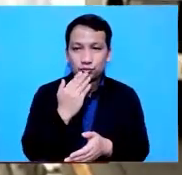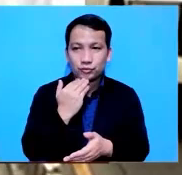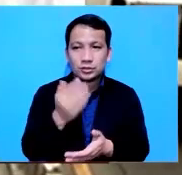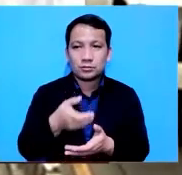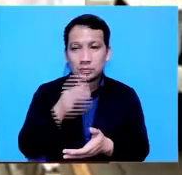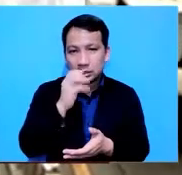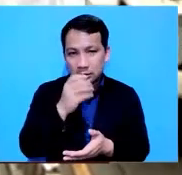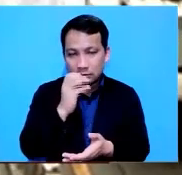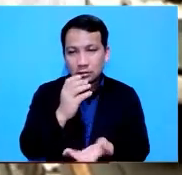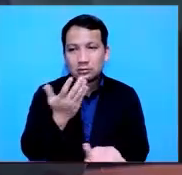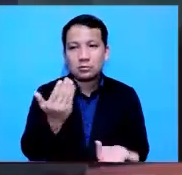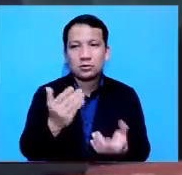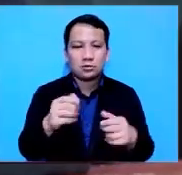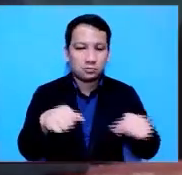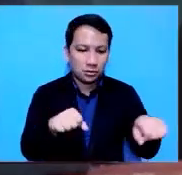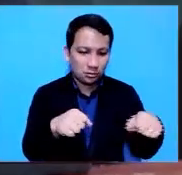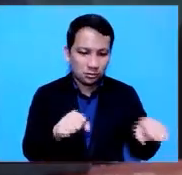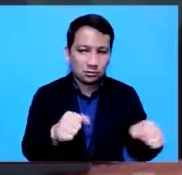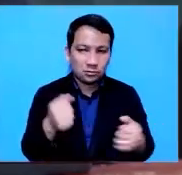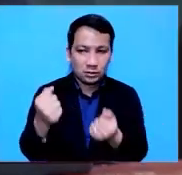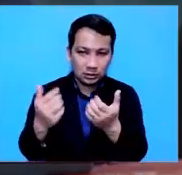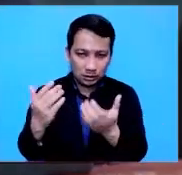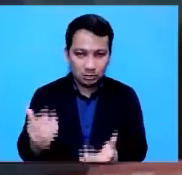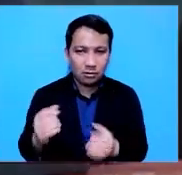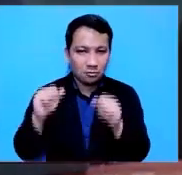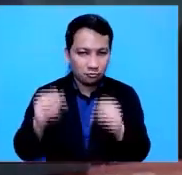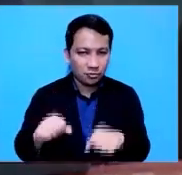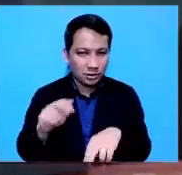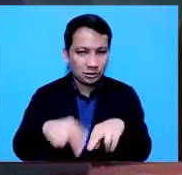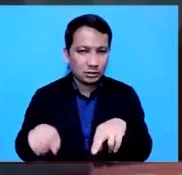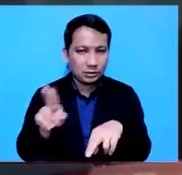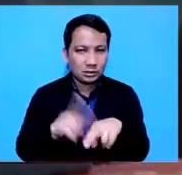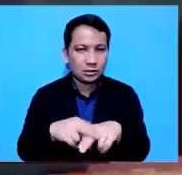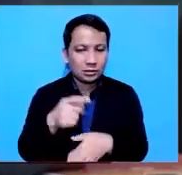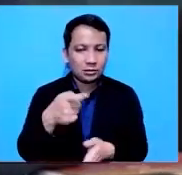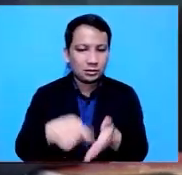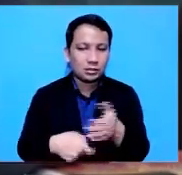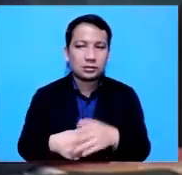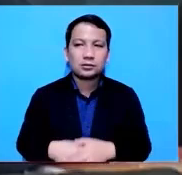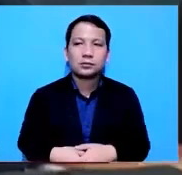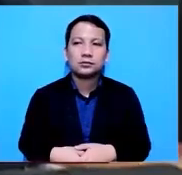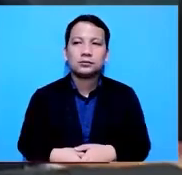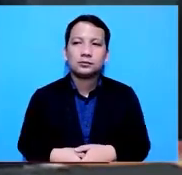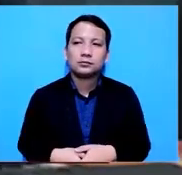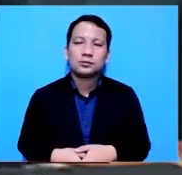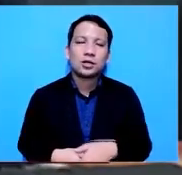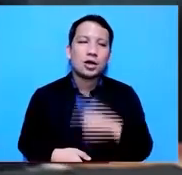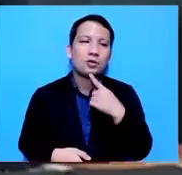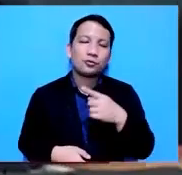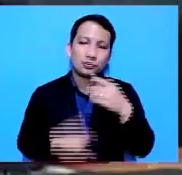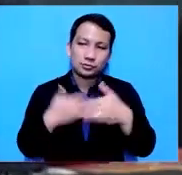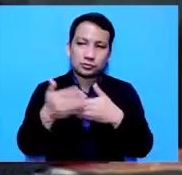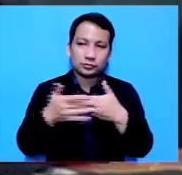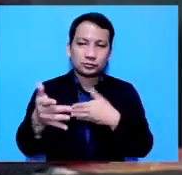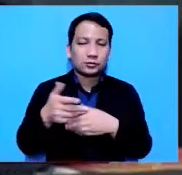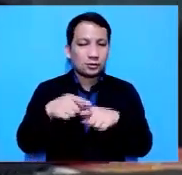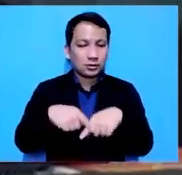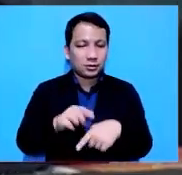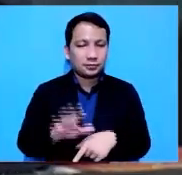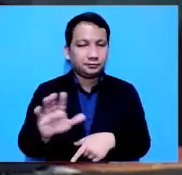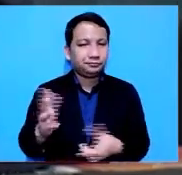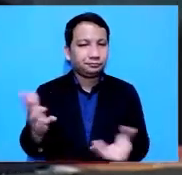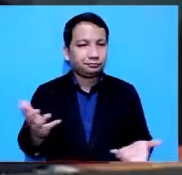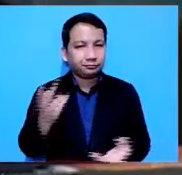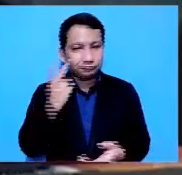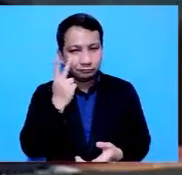vehicles o mga sasakyan. It could actually be sooner, but we're just being conservative because it depends on where it is